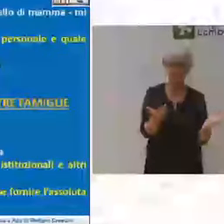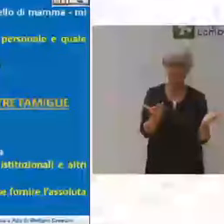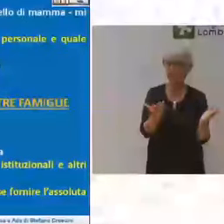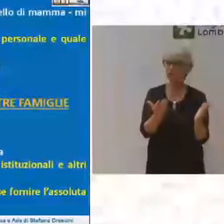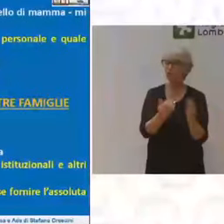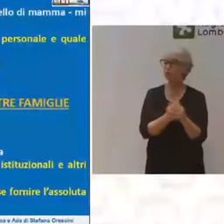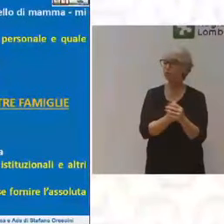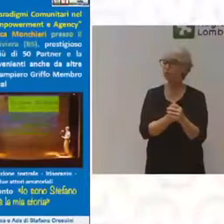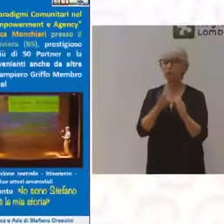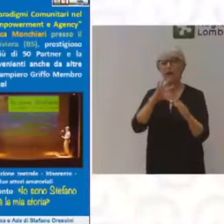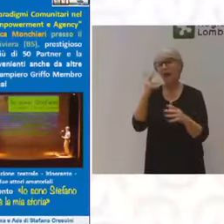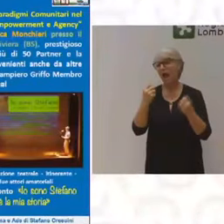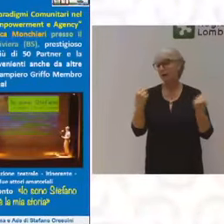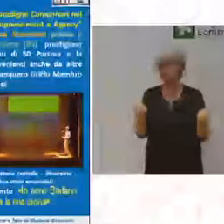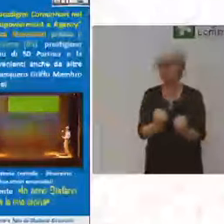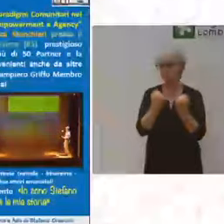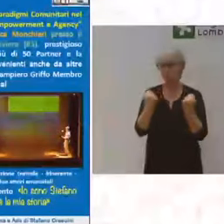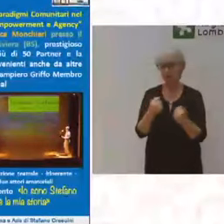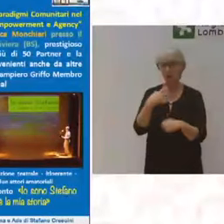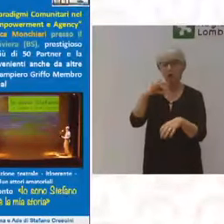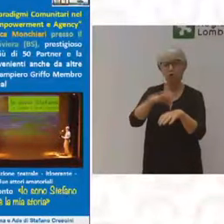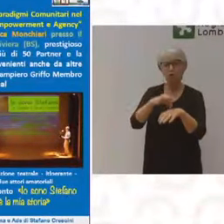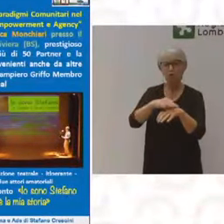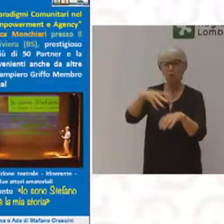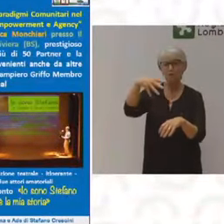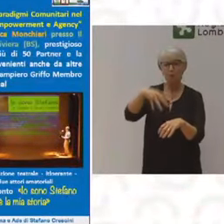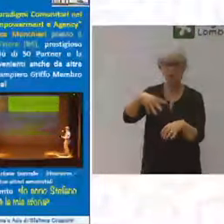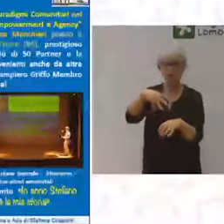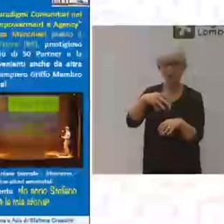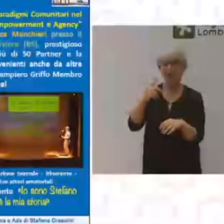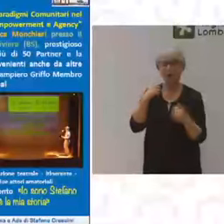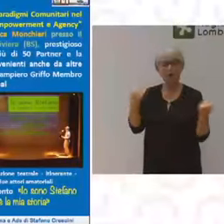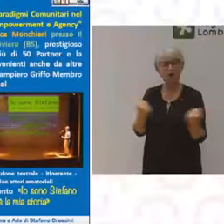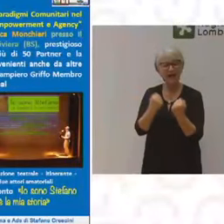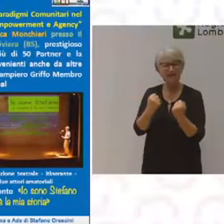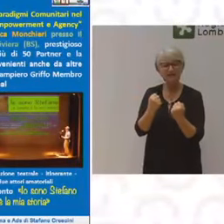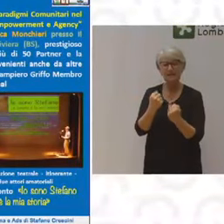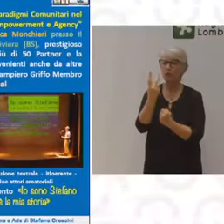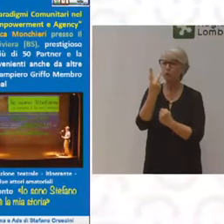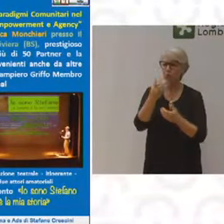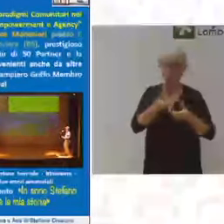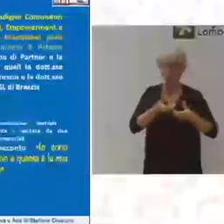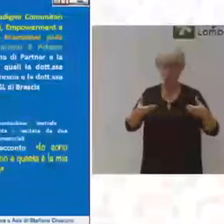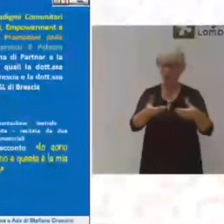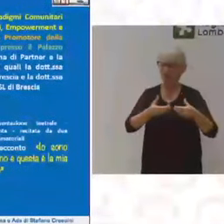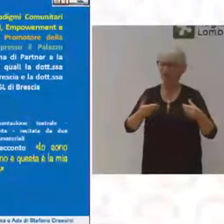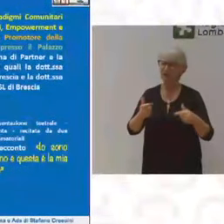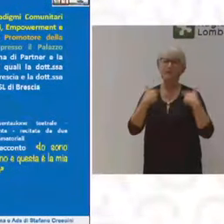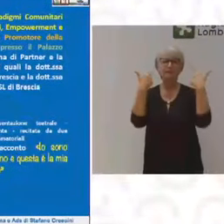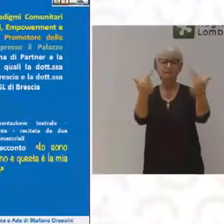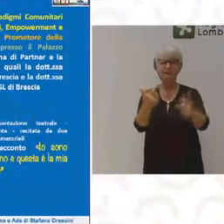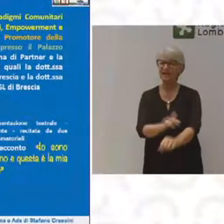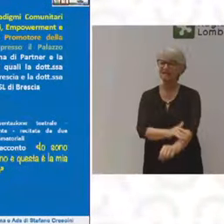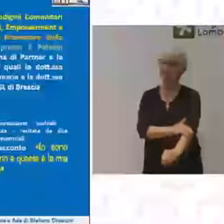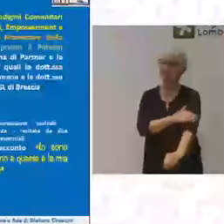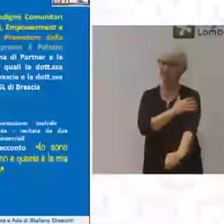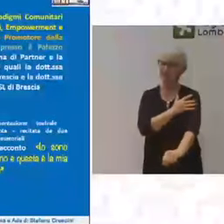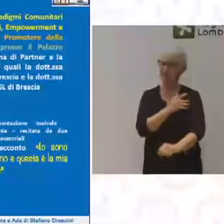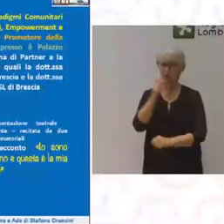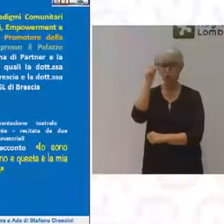da altri organismi. Con il dottor Monchieri abbiamo organizzato 2 importanti convegni di sensibilizzazione